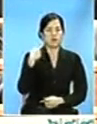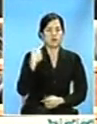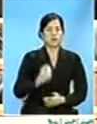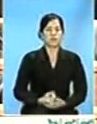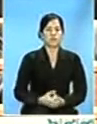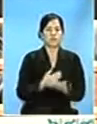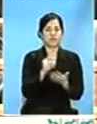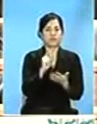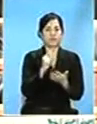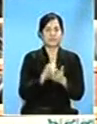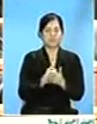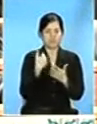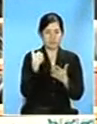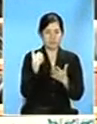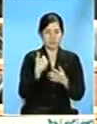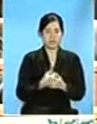ได้เรื่อง